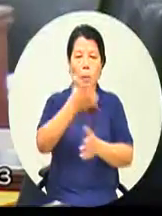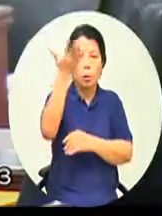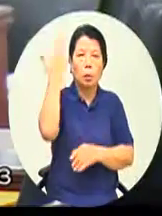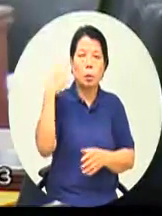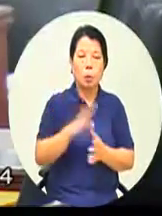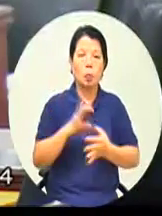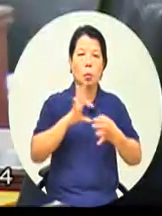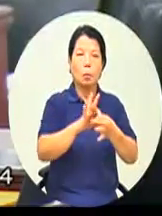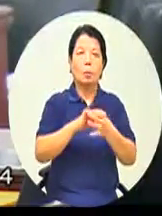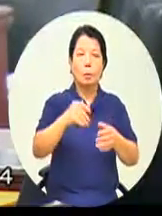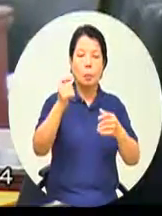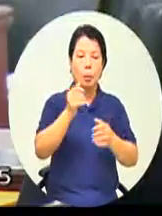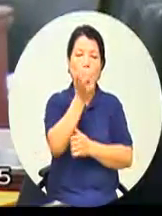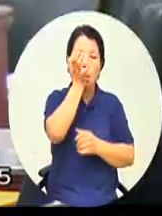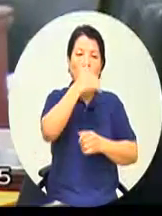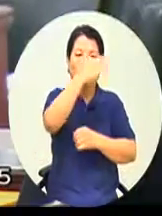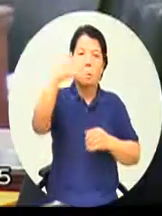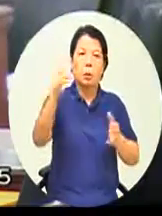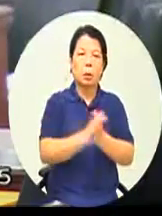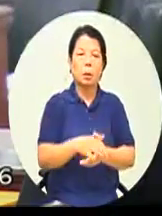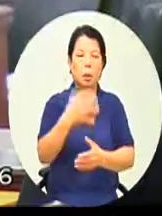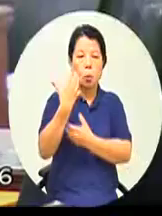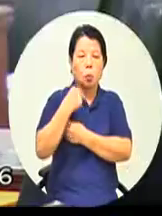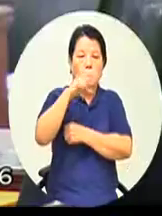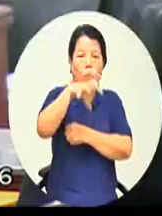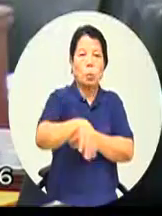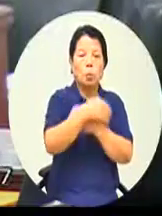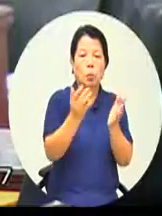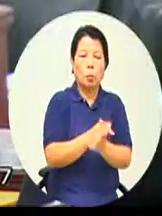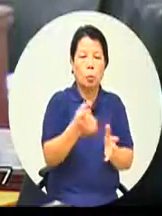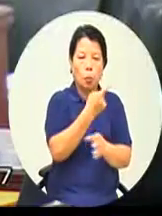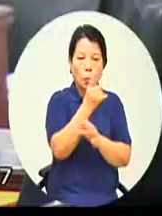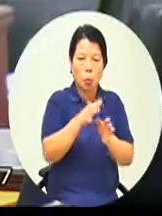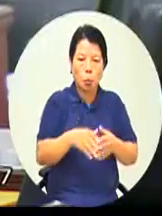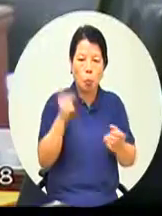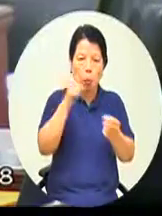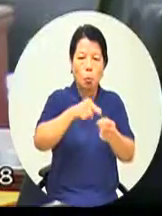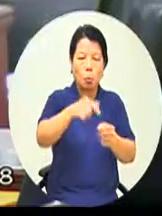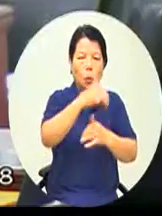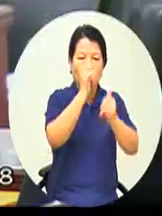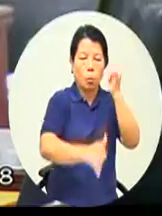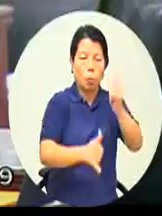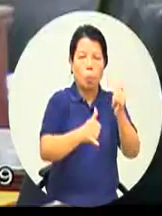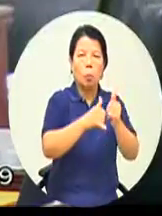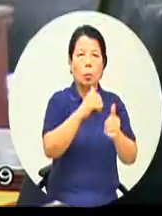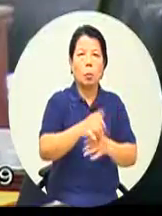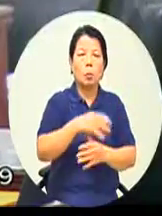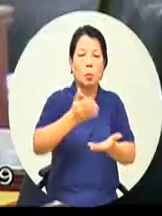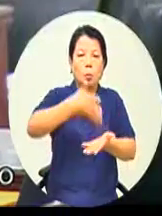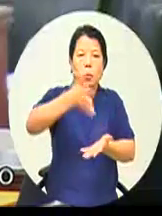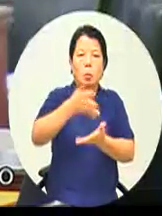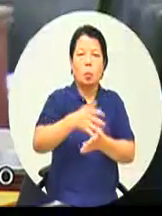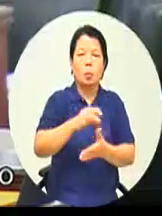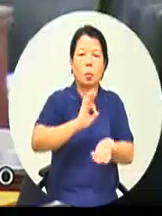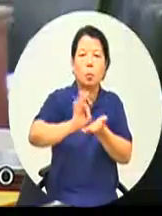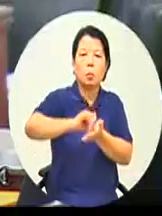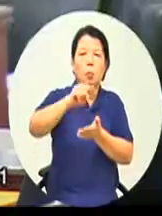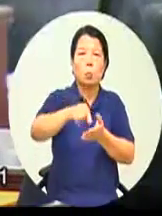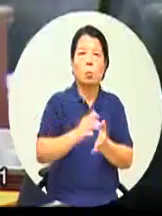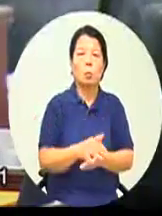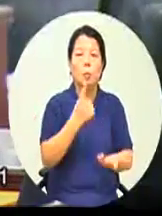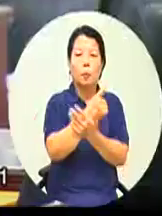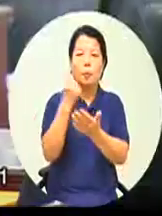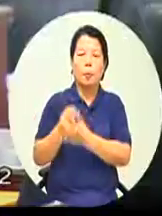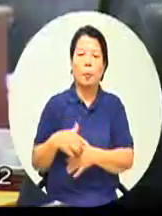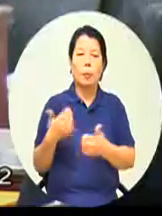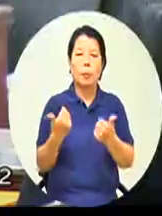非常关心我们冈山眷村的这个发展，跟我们这些旧有的历史建筑的活用。那但是我一直每一个会期